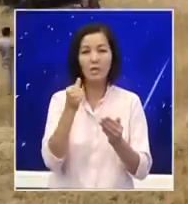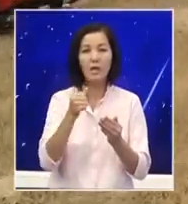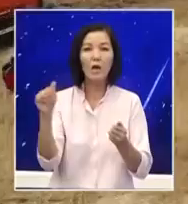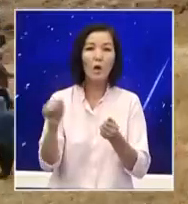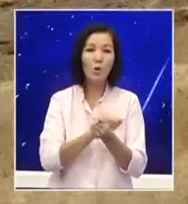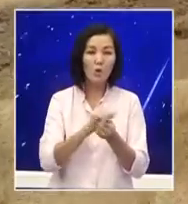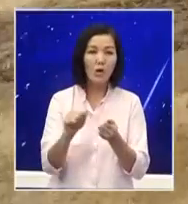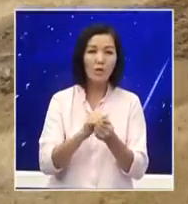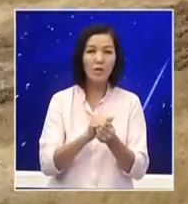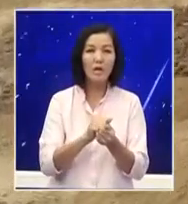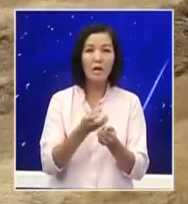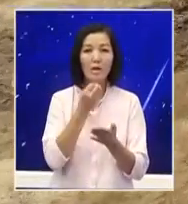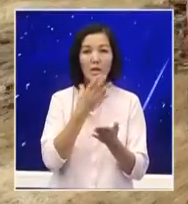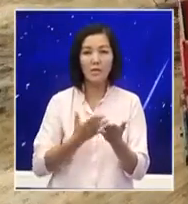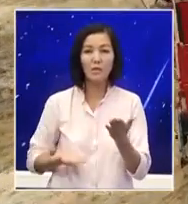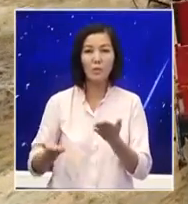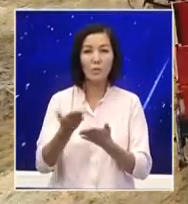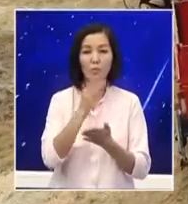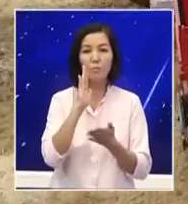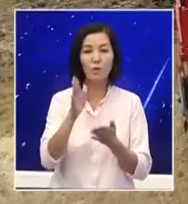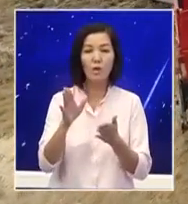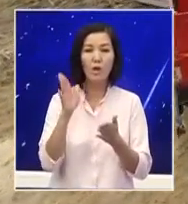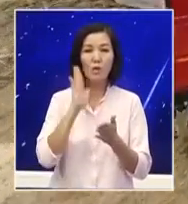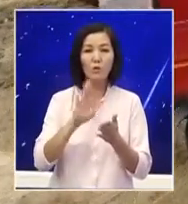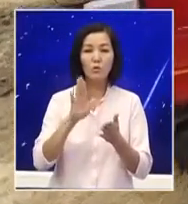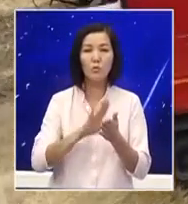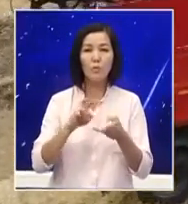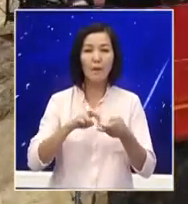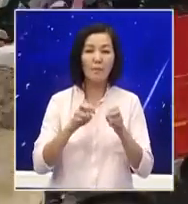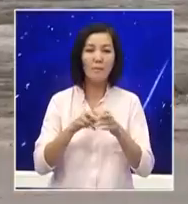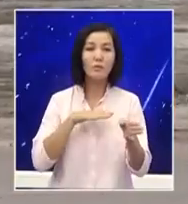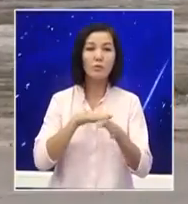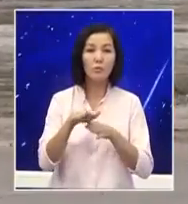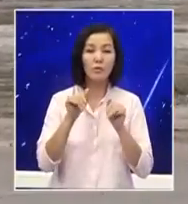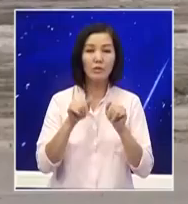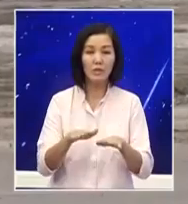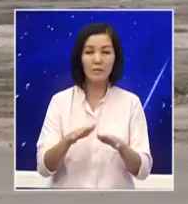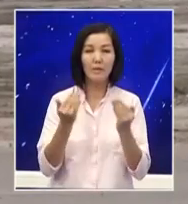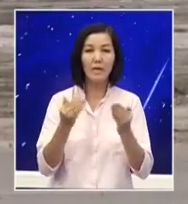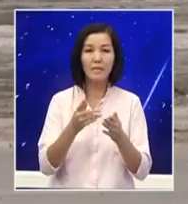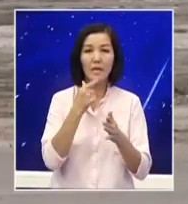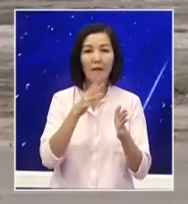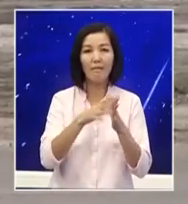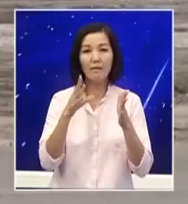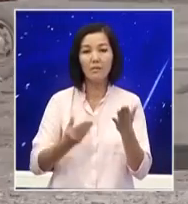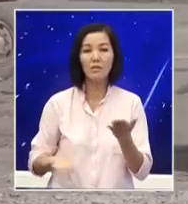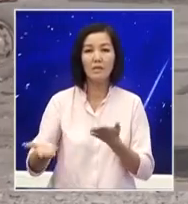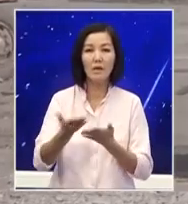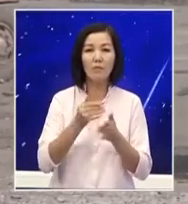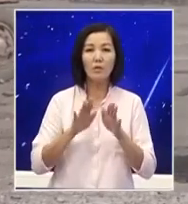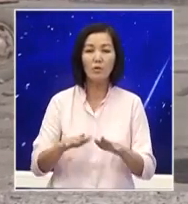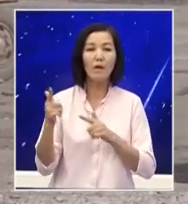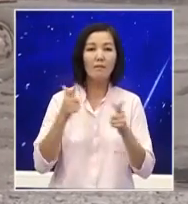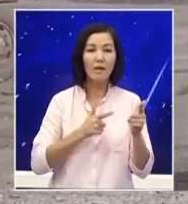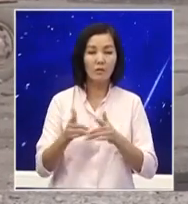құрғақшылыққа қарамастан жақсы болады. Себебі су мәселесі толықтай шешімін тапқан. Өңірдегі қант қызылшасын қабылдау нысандары